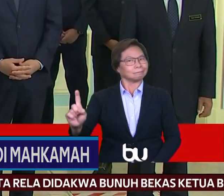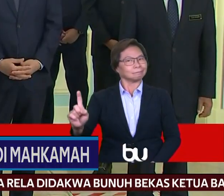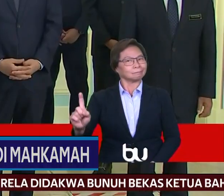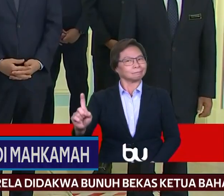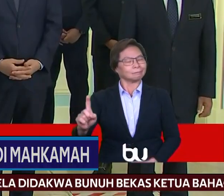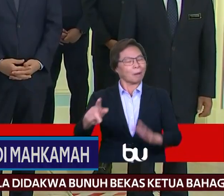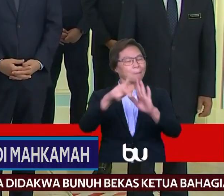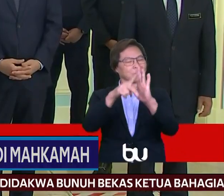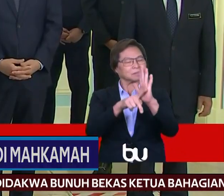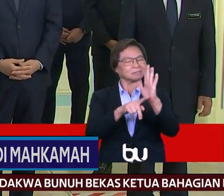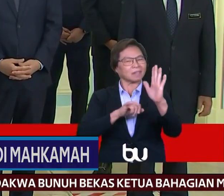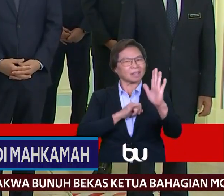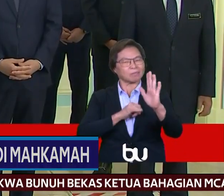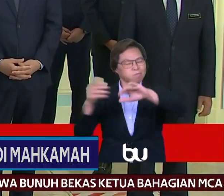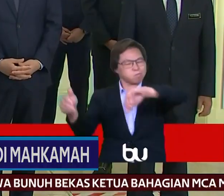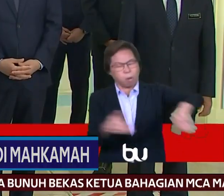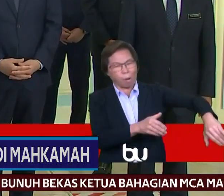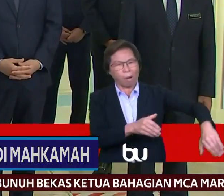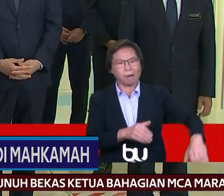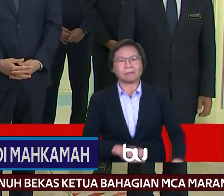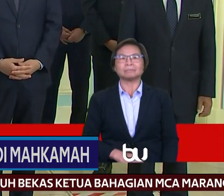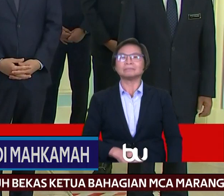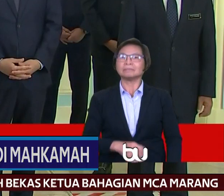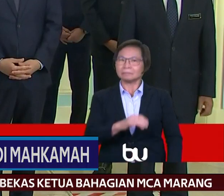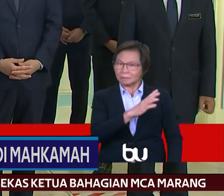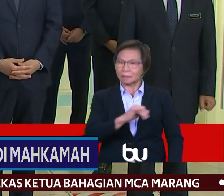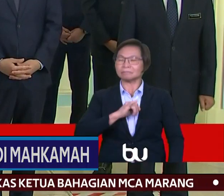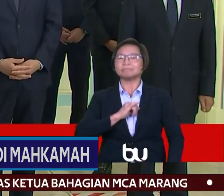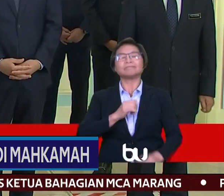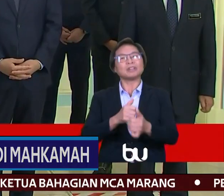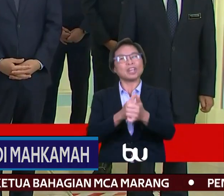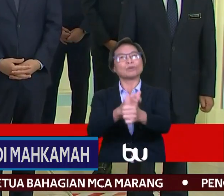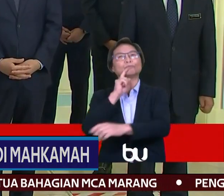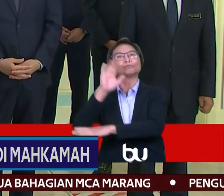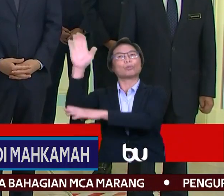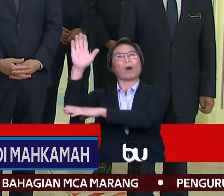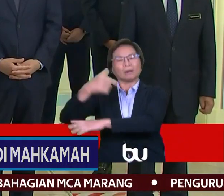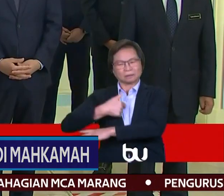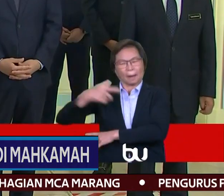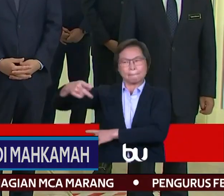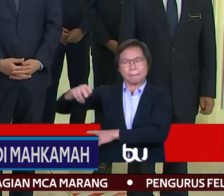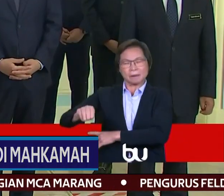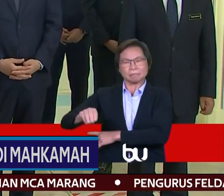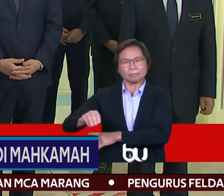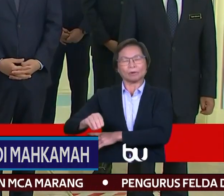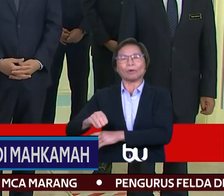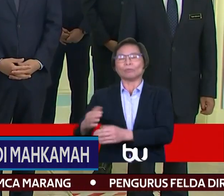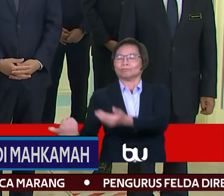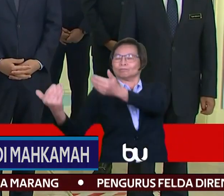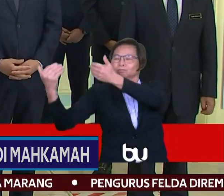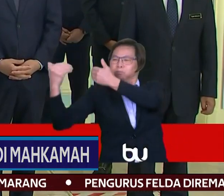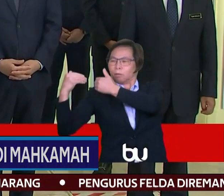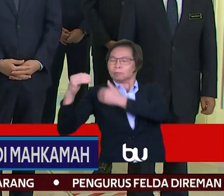saya dan membelakangi sumpah jawatan saya untuk menunaikan segala kewajipan dengan